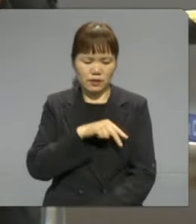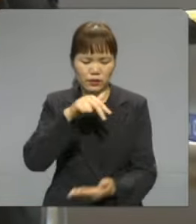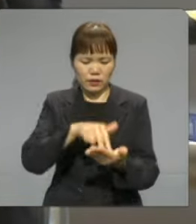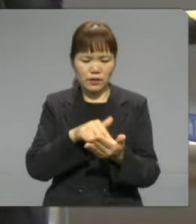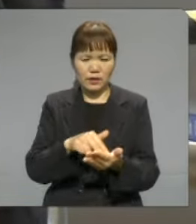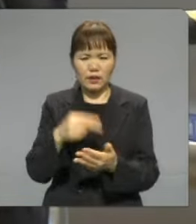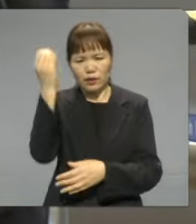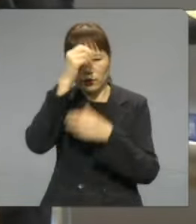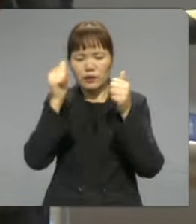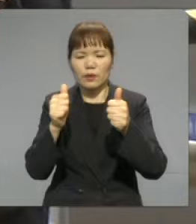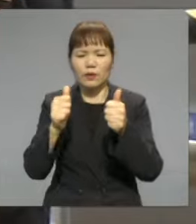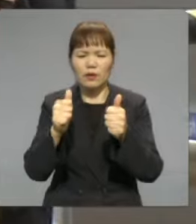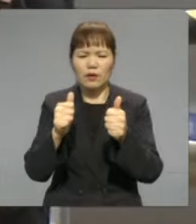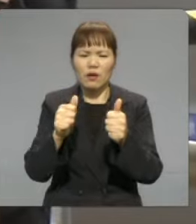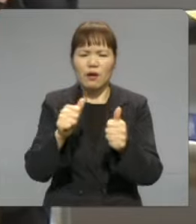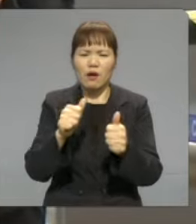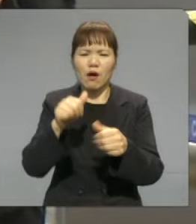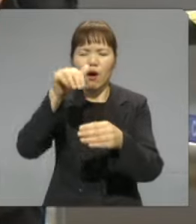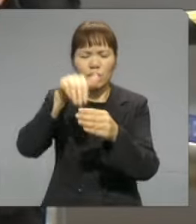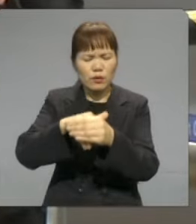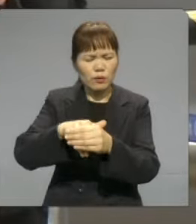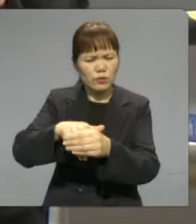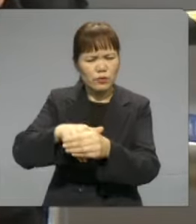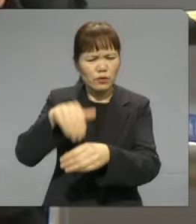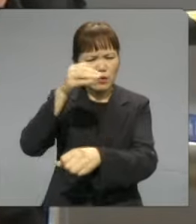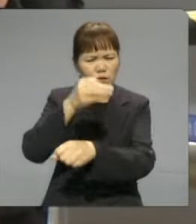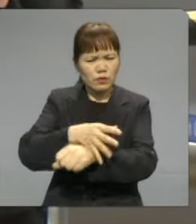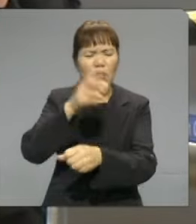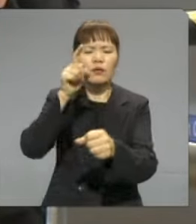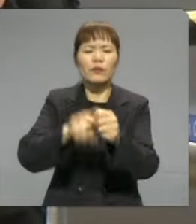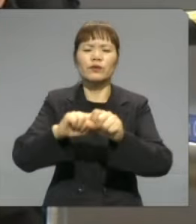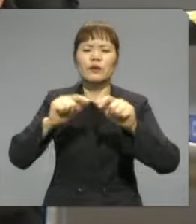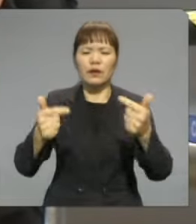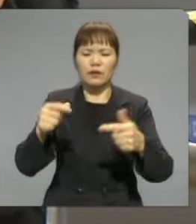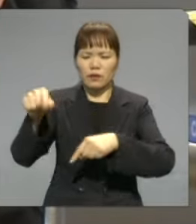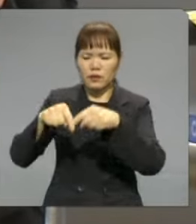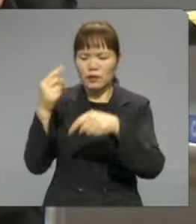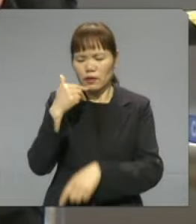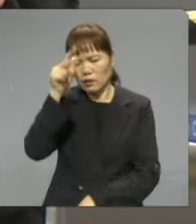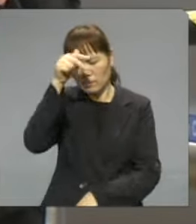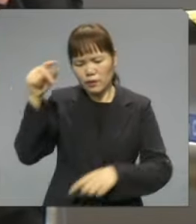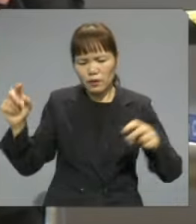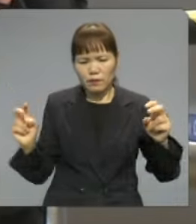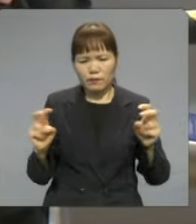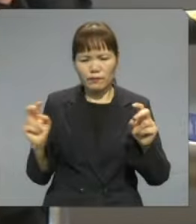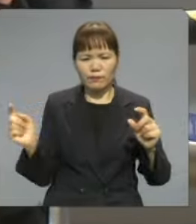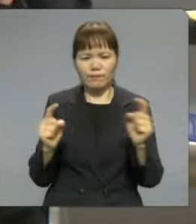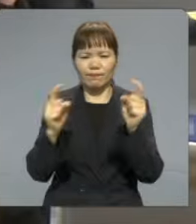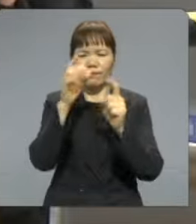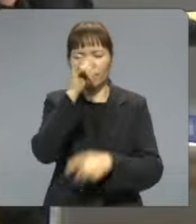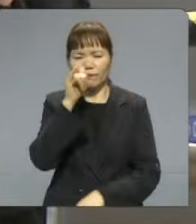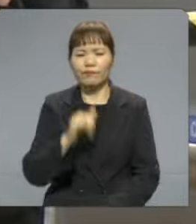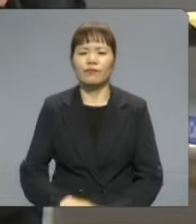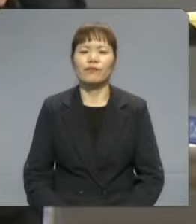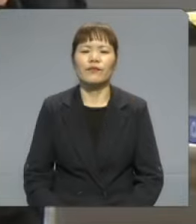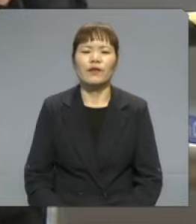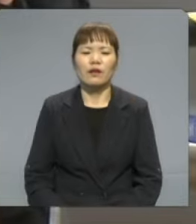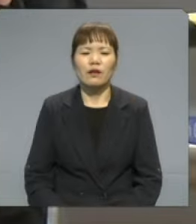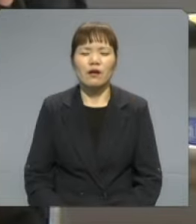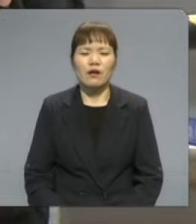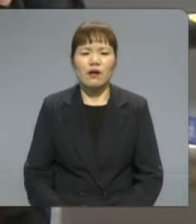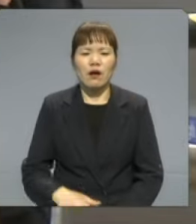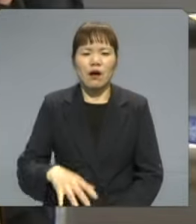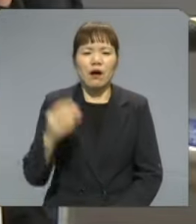항소심에서 매표 목적이 아니었다며 검찰과 공방을 벌였습니다. 서울고법 형사3부 심리로 열린 항소심